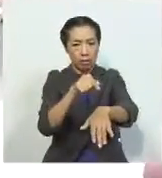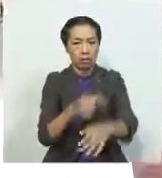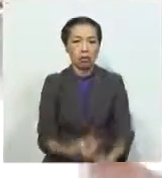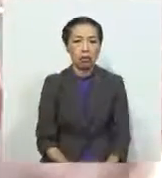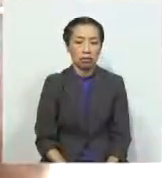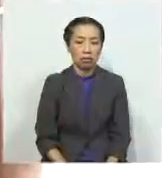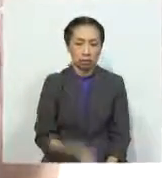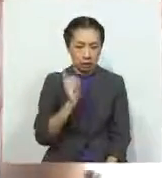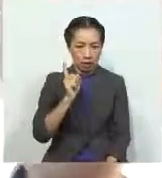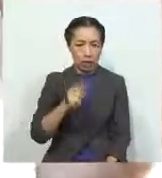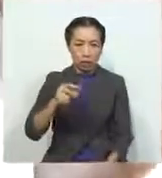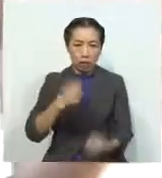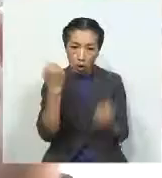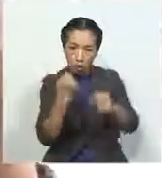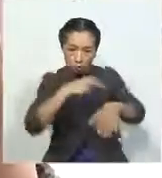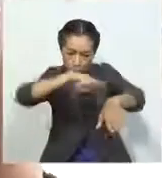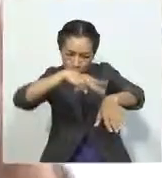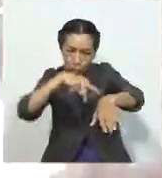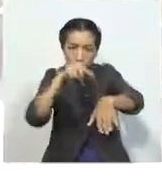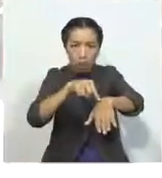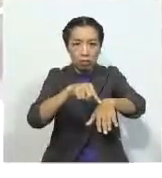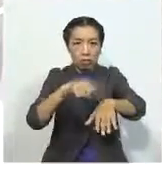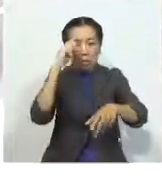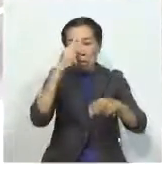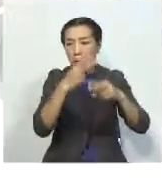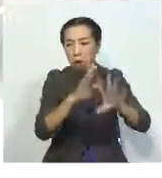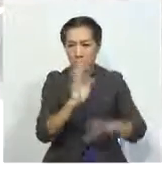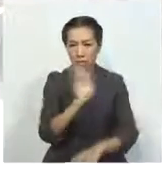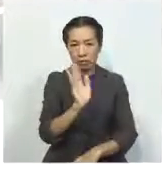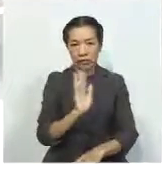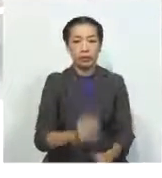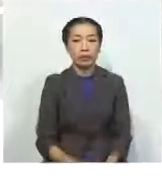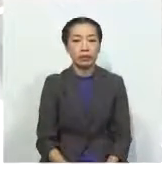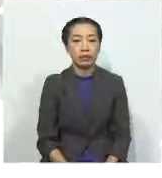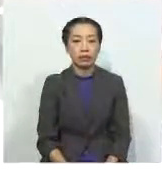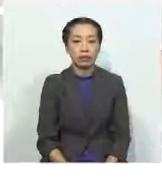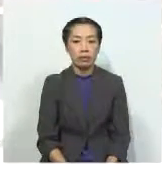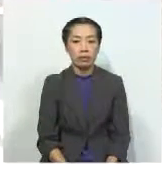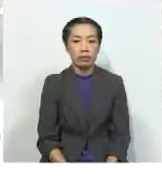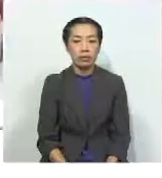ๆก็ควรจะมีการตรวจสภาพแล้วก็อย่าละเลยนะครับ